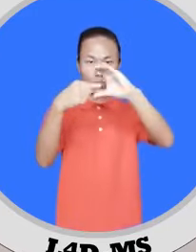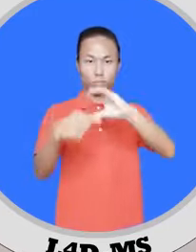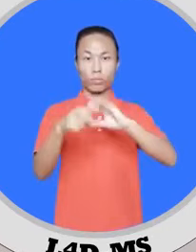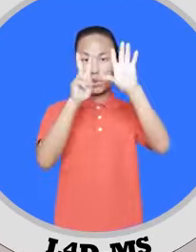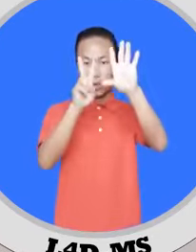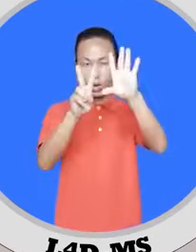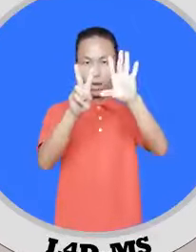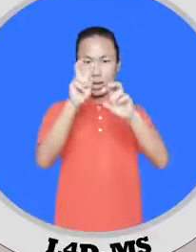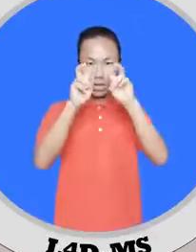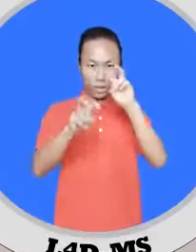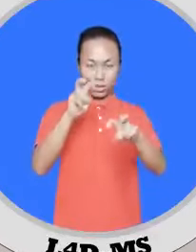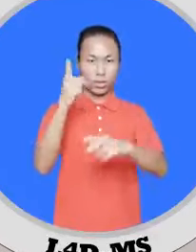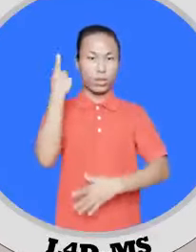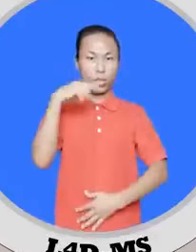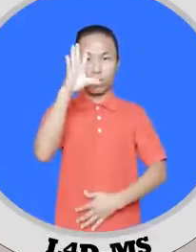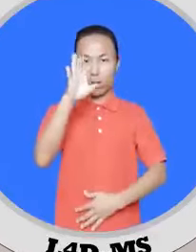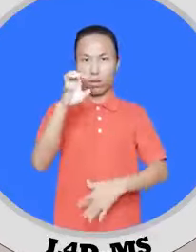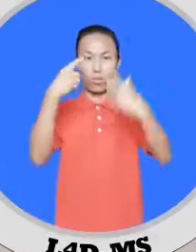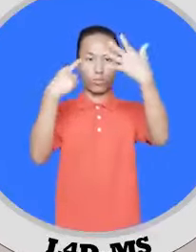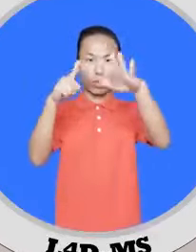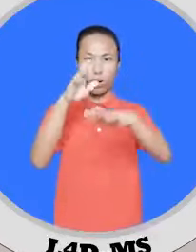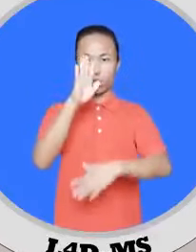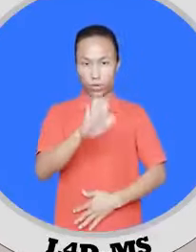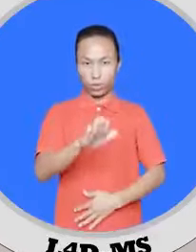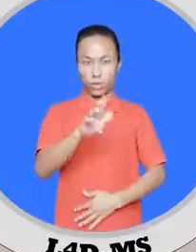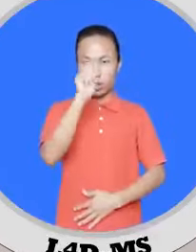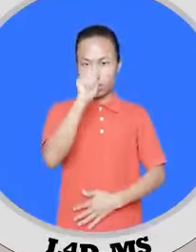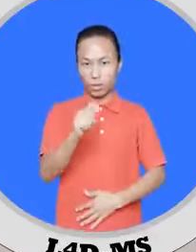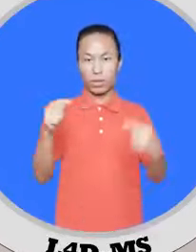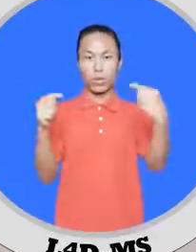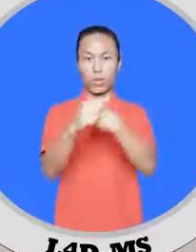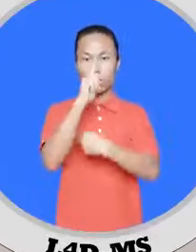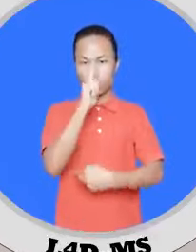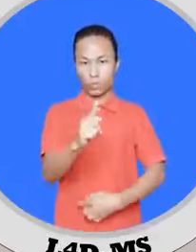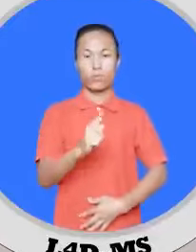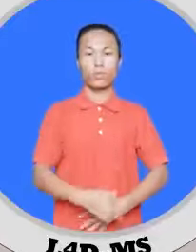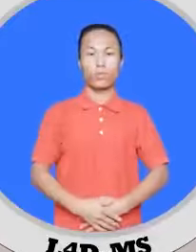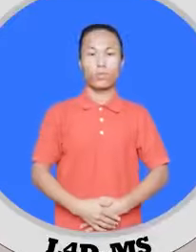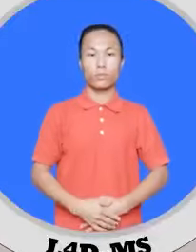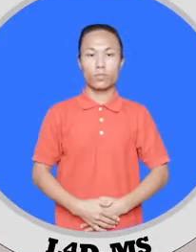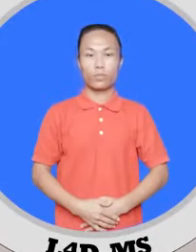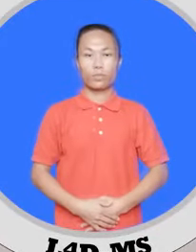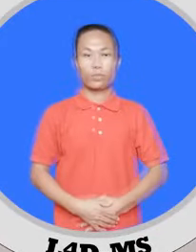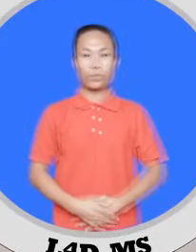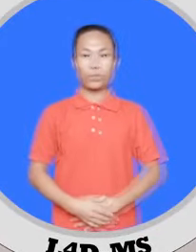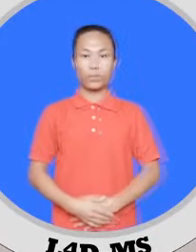တော့15600ရှိတာကိုတွေ့ရပါတယ်အကြောင်းအရာကိုစစ်စစ်ကြည့်လိုက်တဲ့အခါမှာတော့